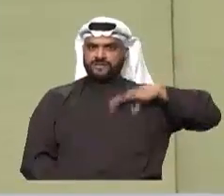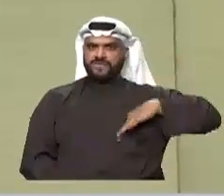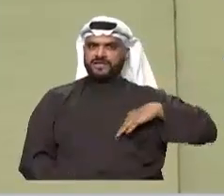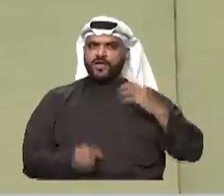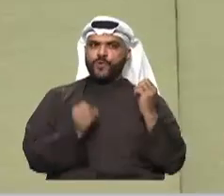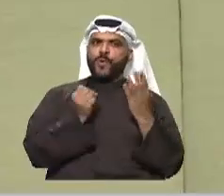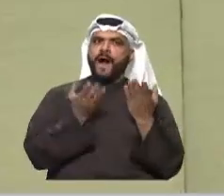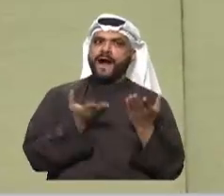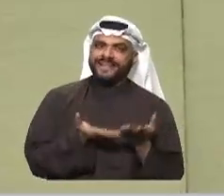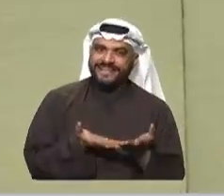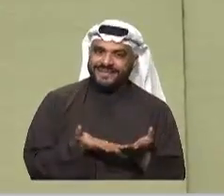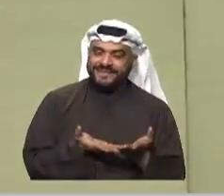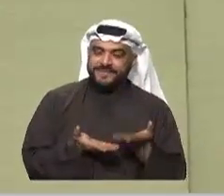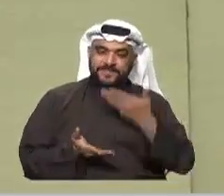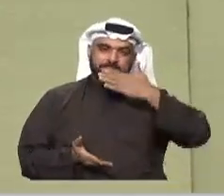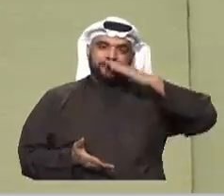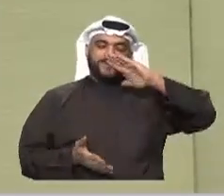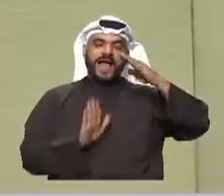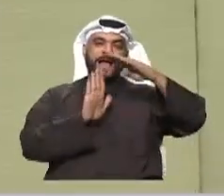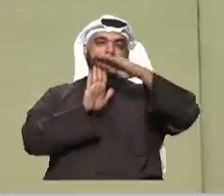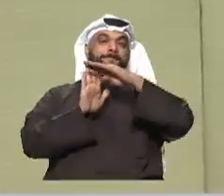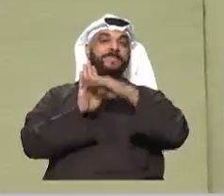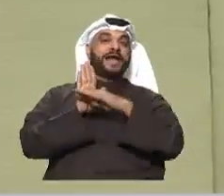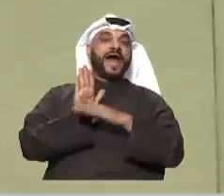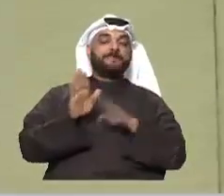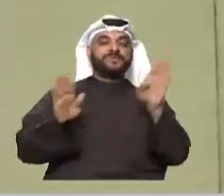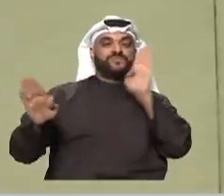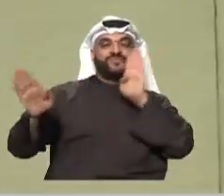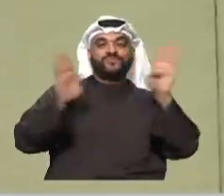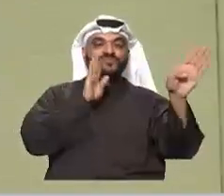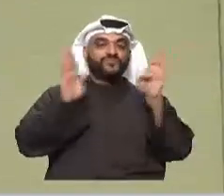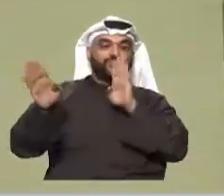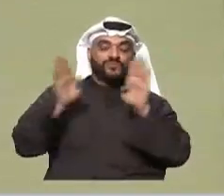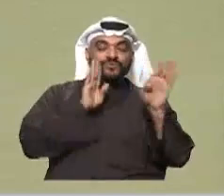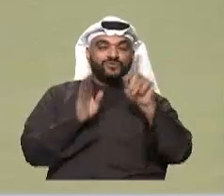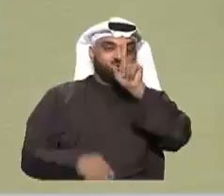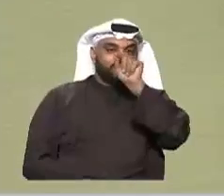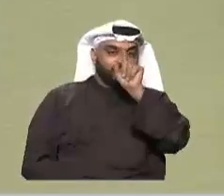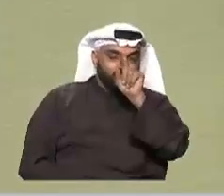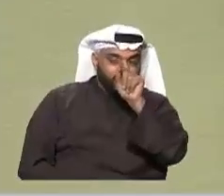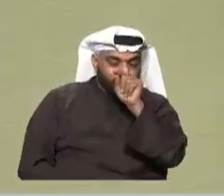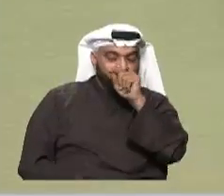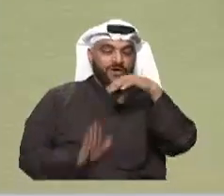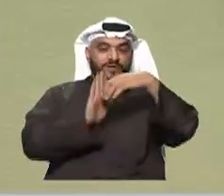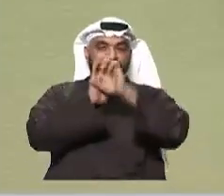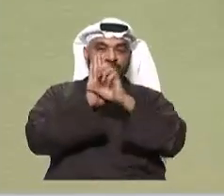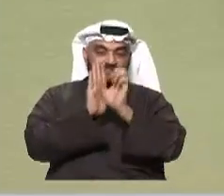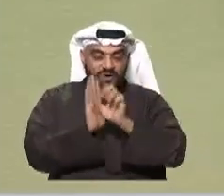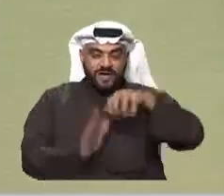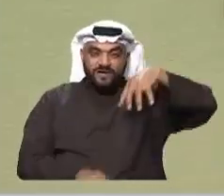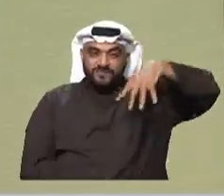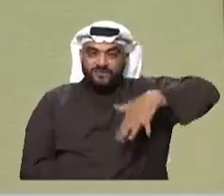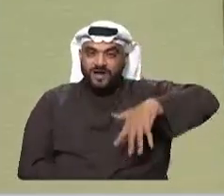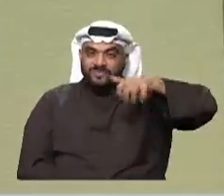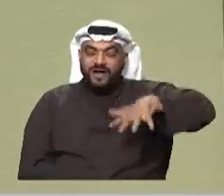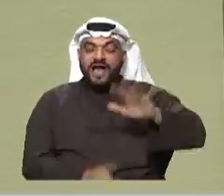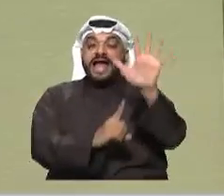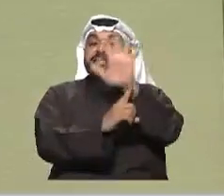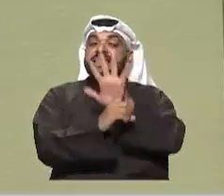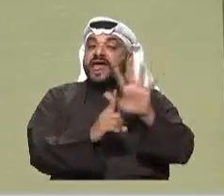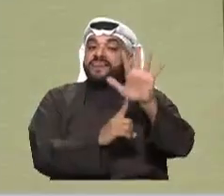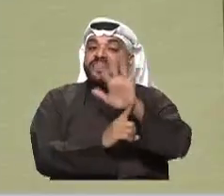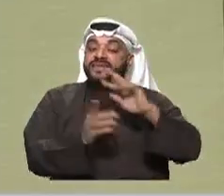بالنسبه للبرامج التواصل الاجتماعي متى تاثير في استخدامها وان همم